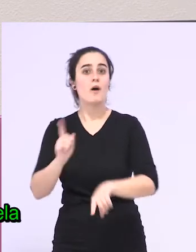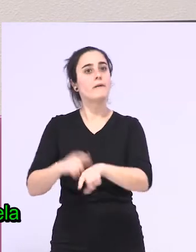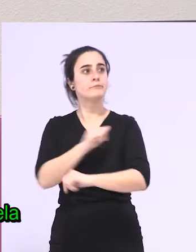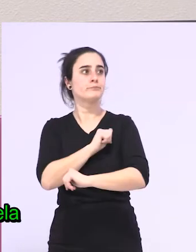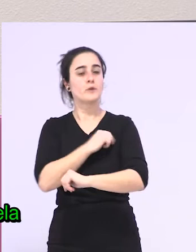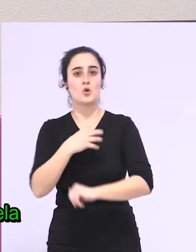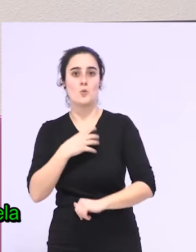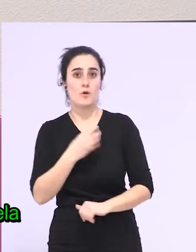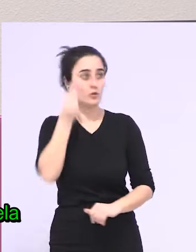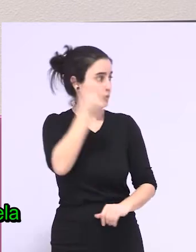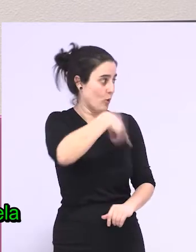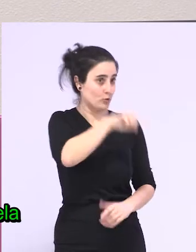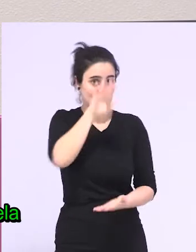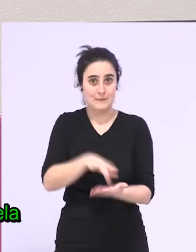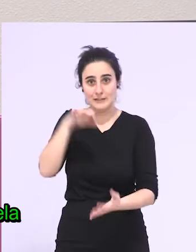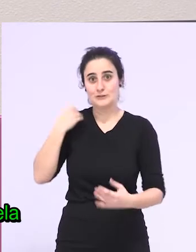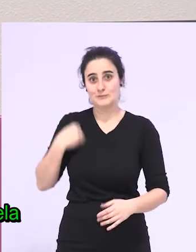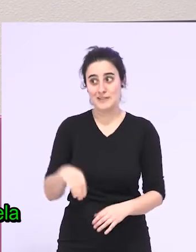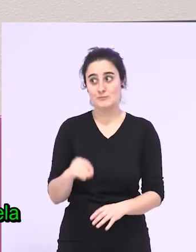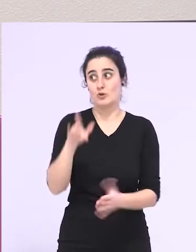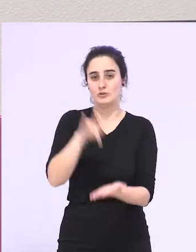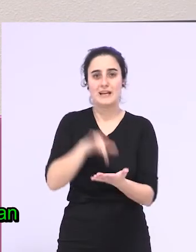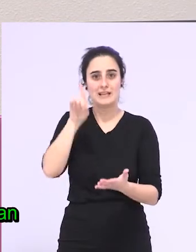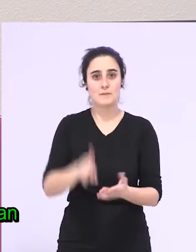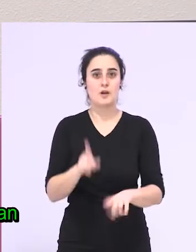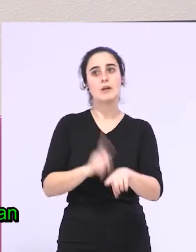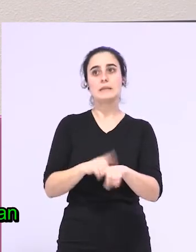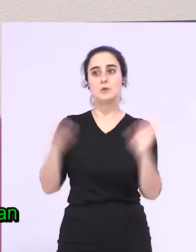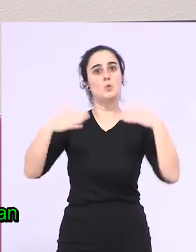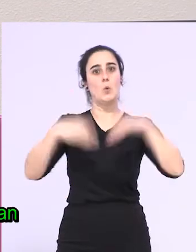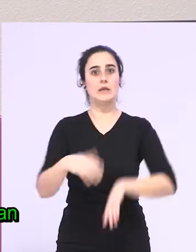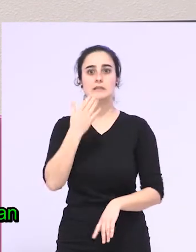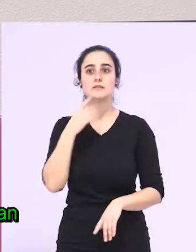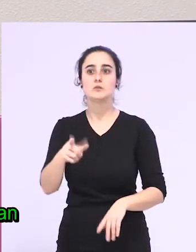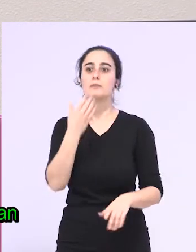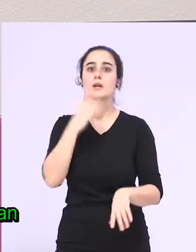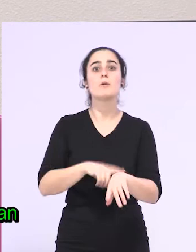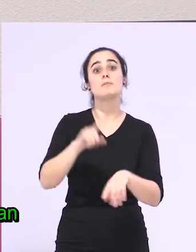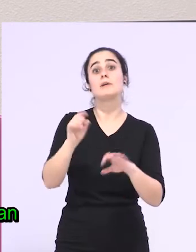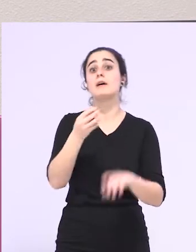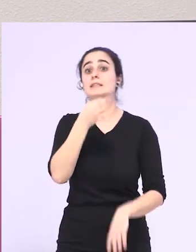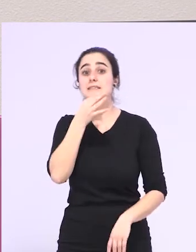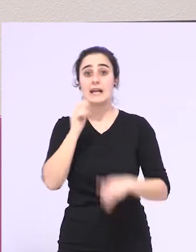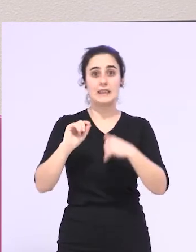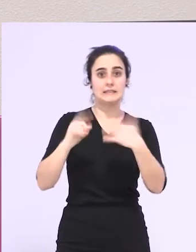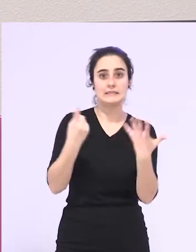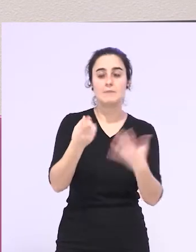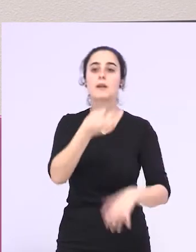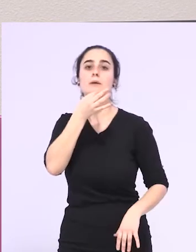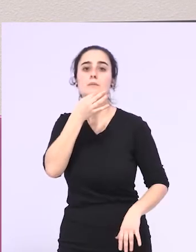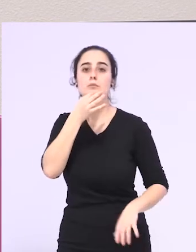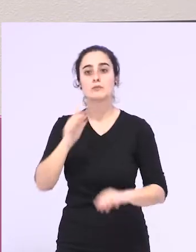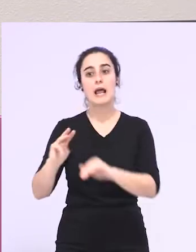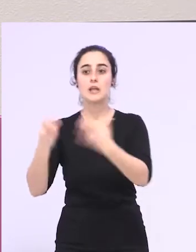imaginatzen dute izango zen ituztela horako esperientziak, ez? Baina espaldin bazaude prest arratzaldeko seiretan adierazpenak egiteko etzera aterako